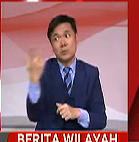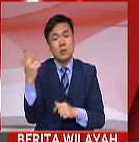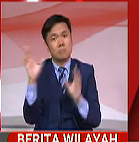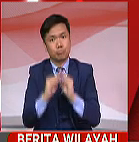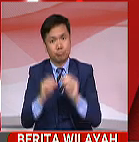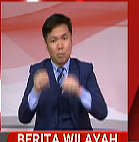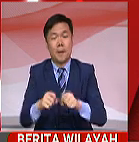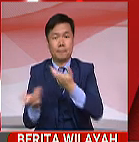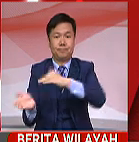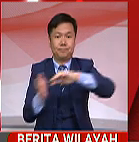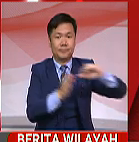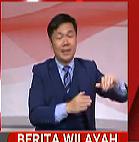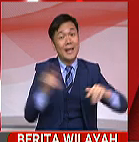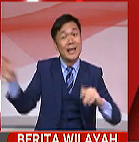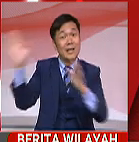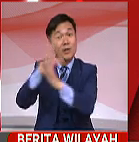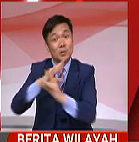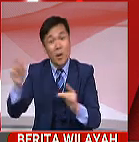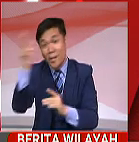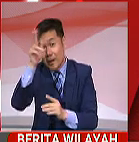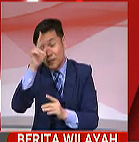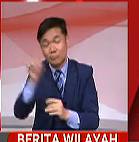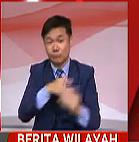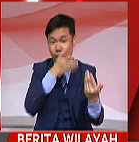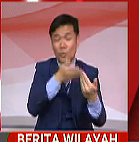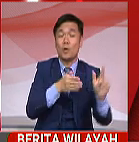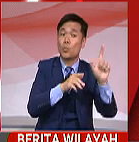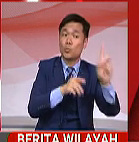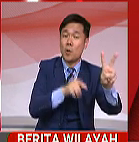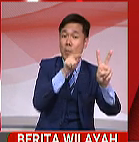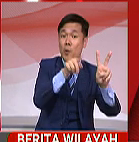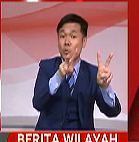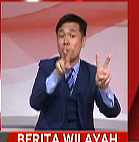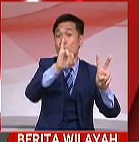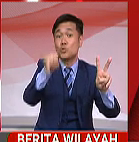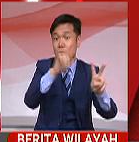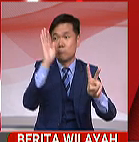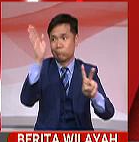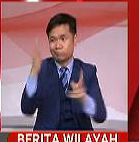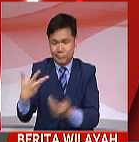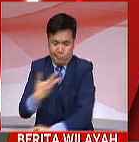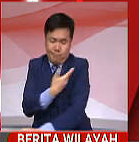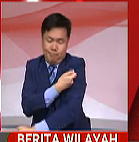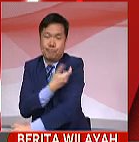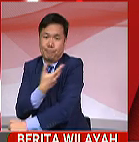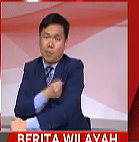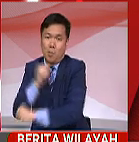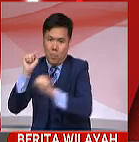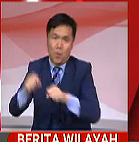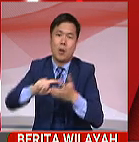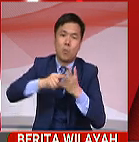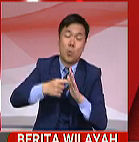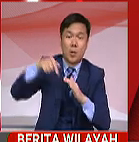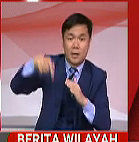Kerajaan Sarawak sasarkan 2.2 juta penduduknya layak menerima suntikan vaksin COVID-19 bermula